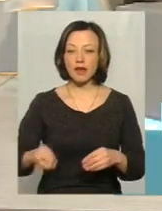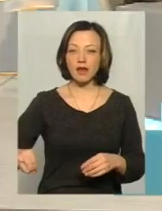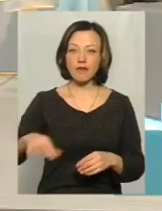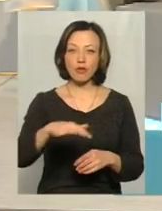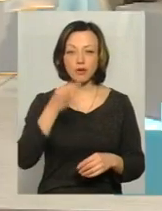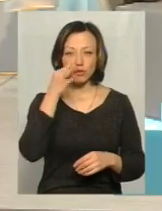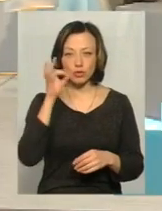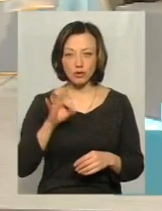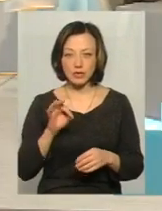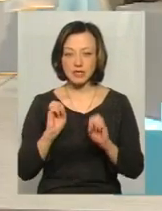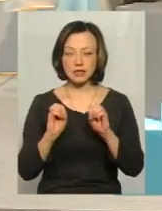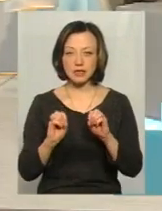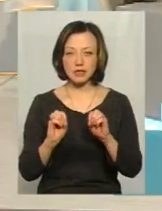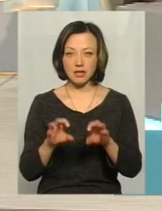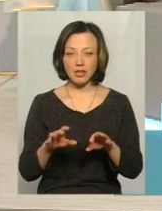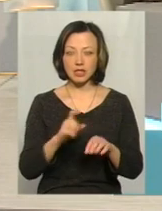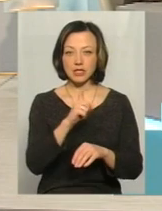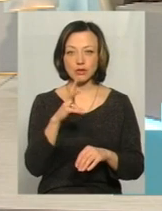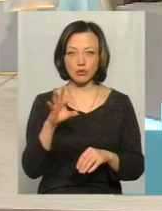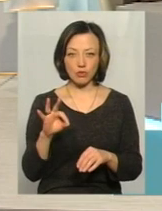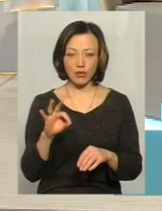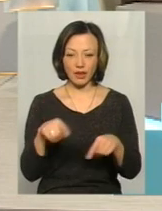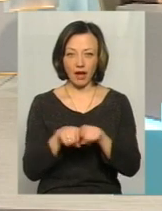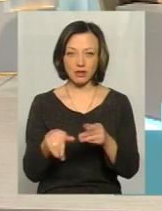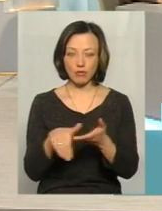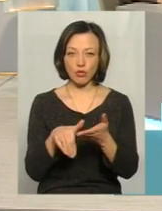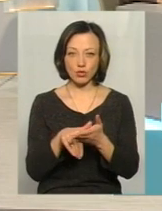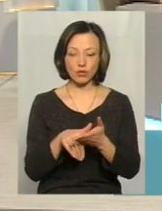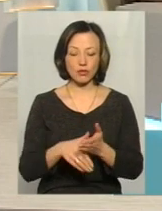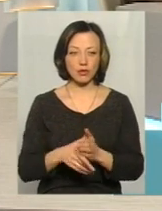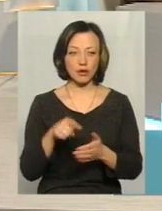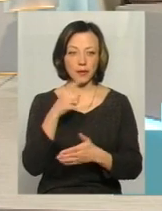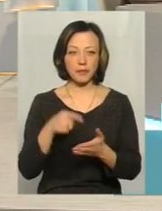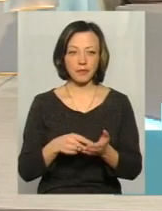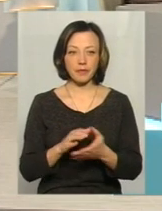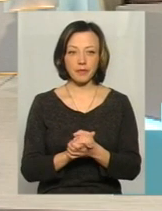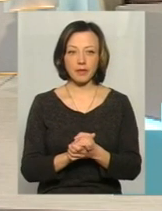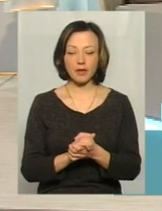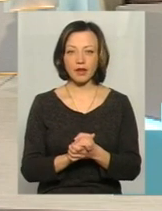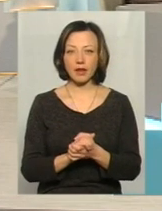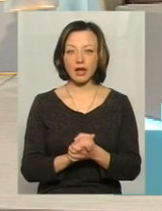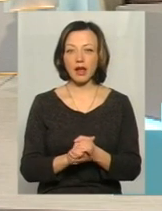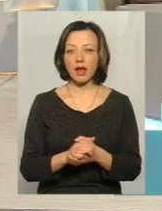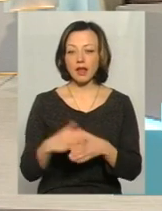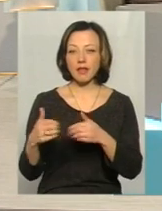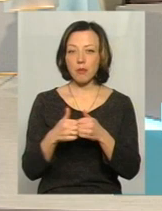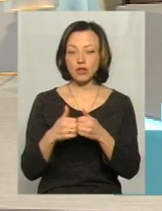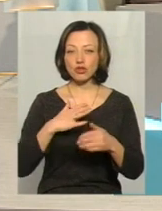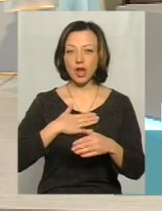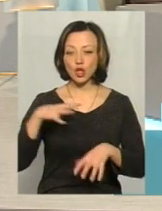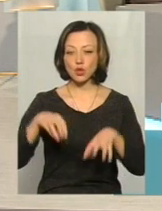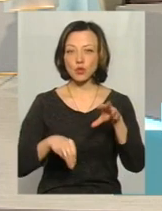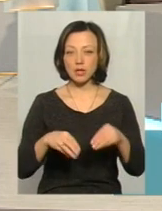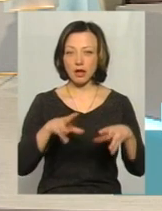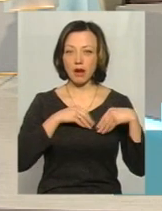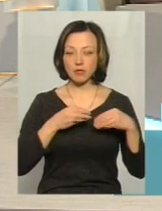європейського досвіду от здачі саме такого способу незалежного оцінювання? Ну, бачите, найближчі наші сусіди разом